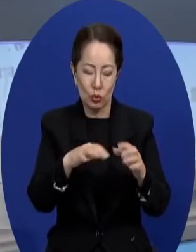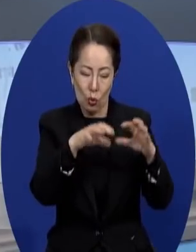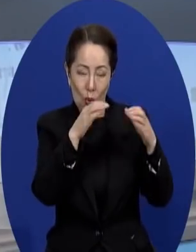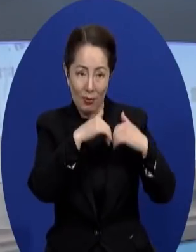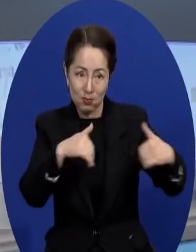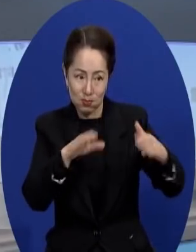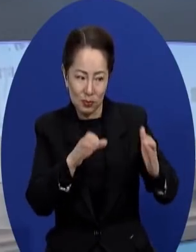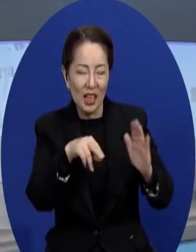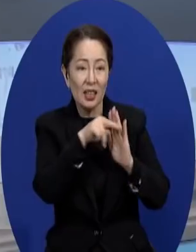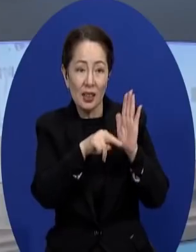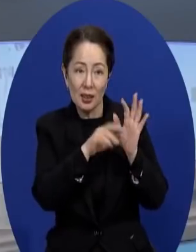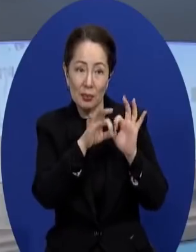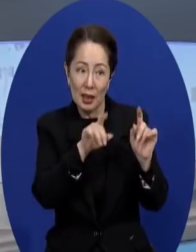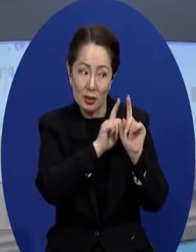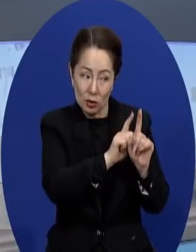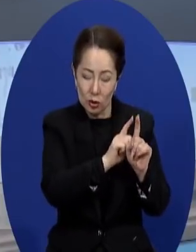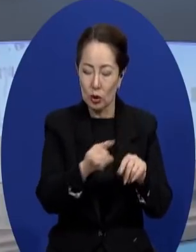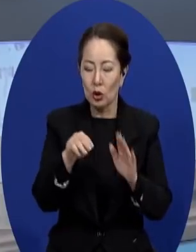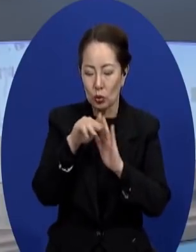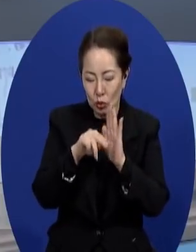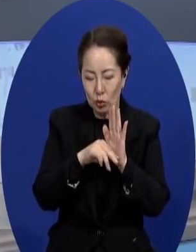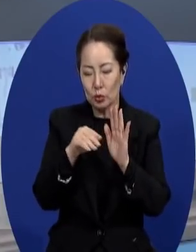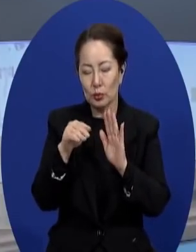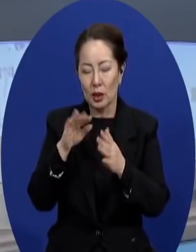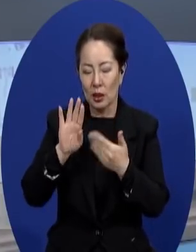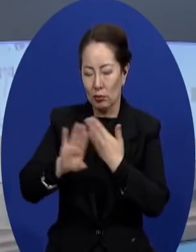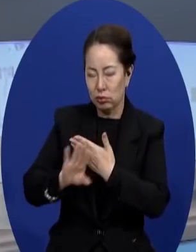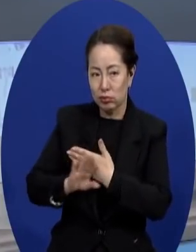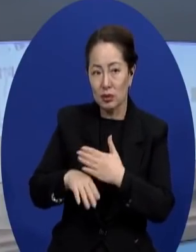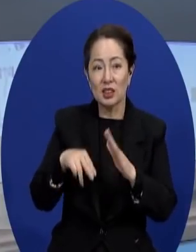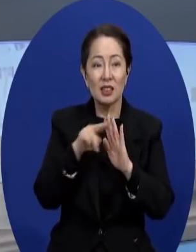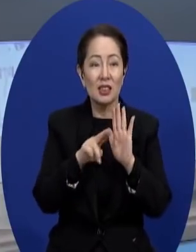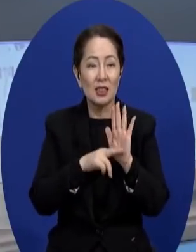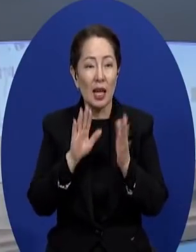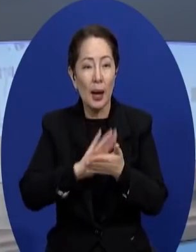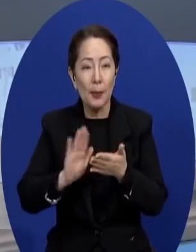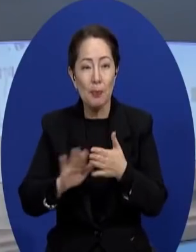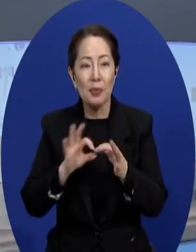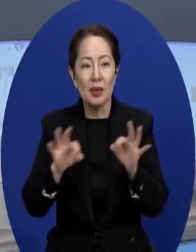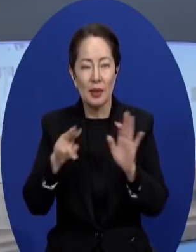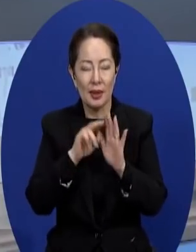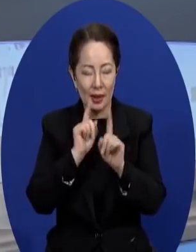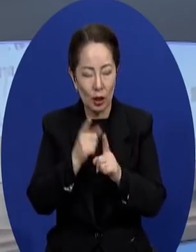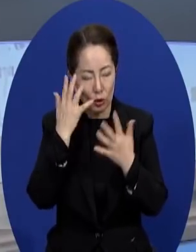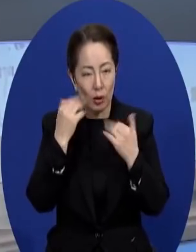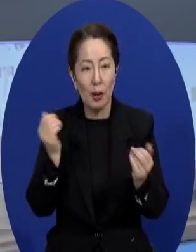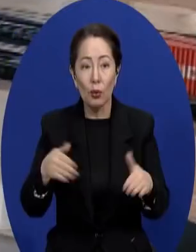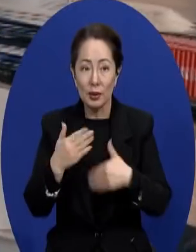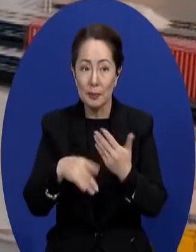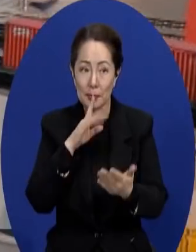тогтоож ачаабараа татан авах ажлыг тогтсон дүрм журм халдвар хамгааллын дэглэмийн дор зохион байгуулахаар боллоо.